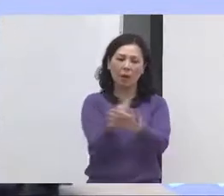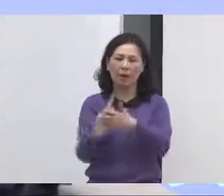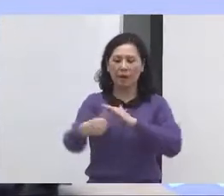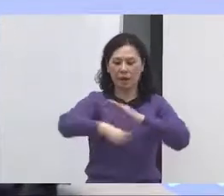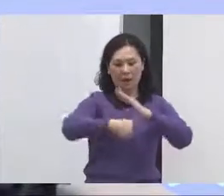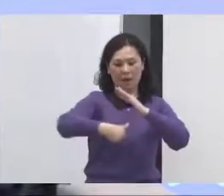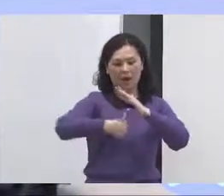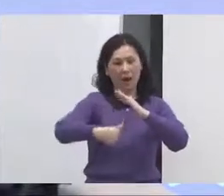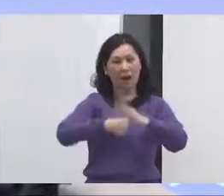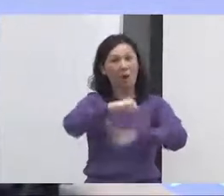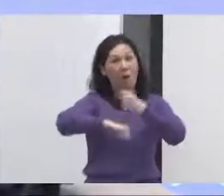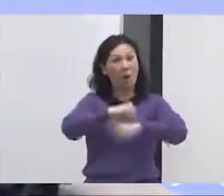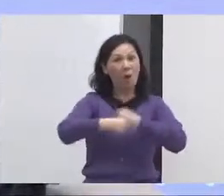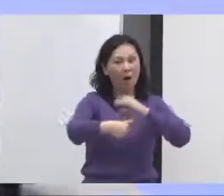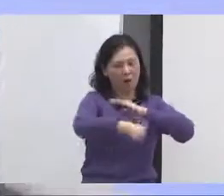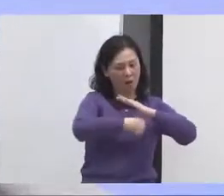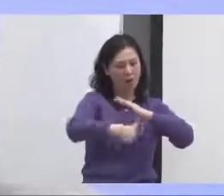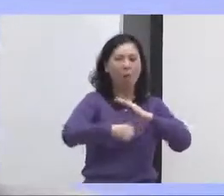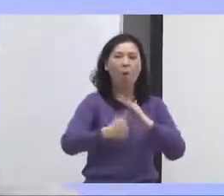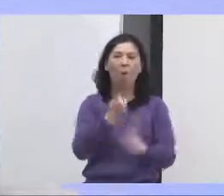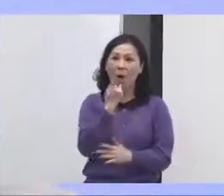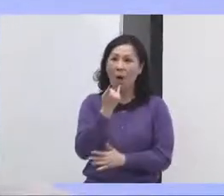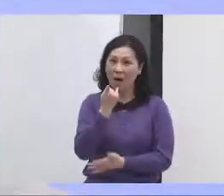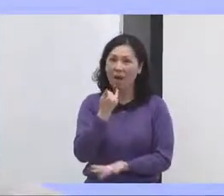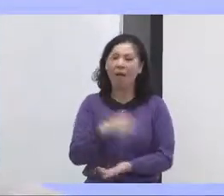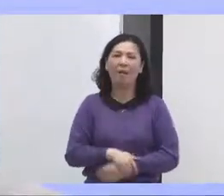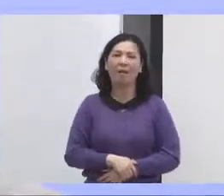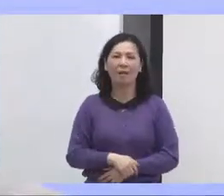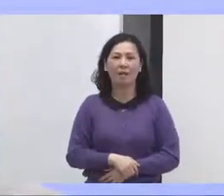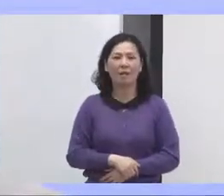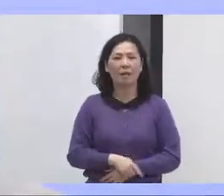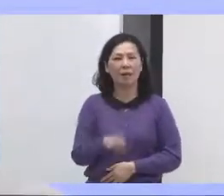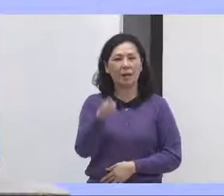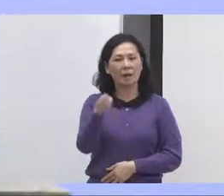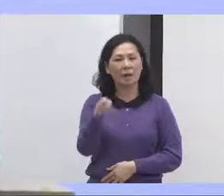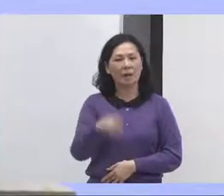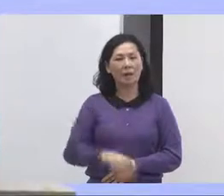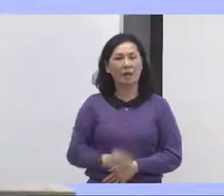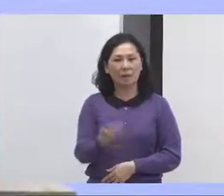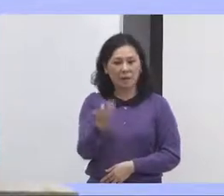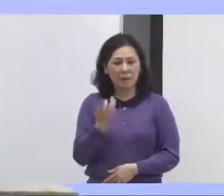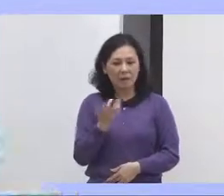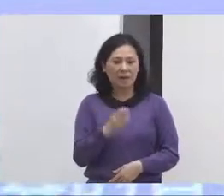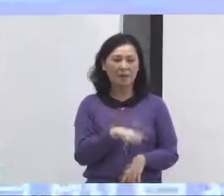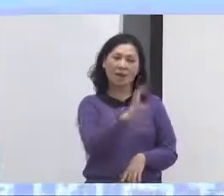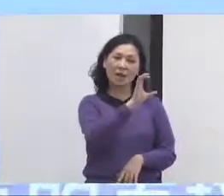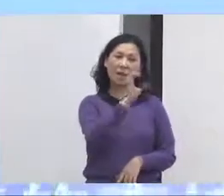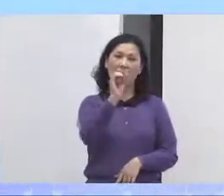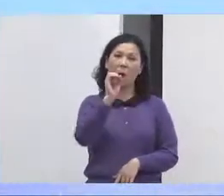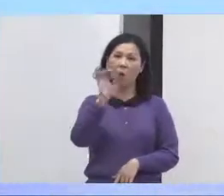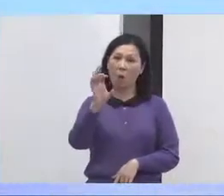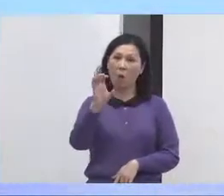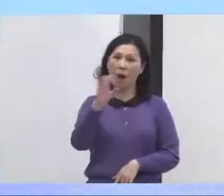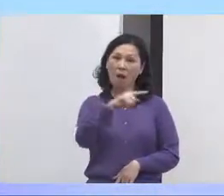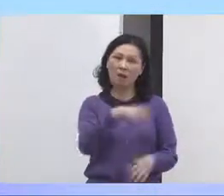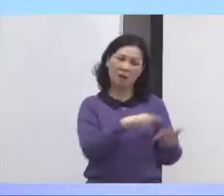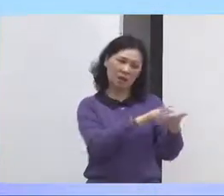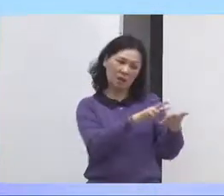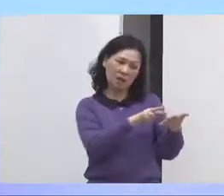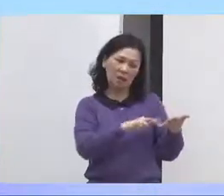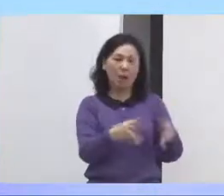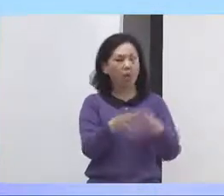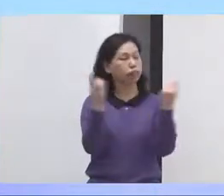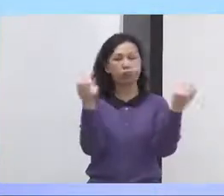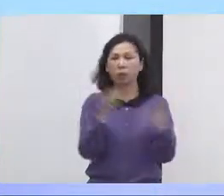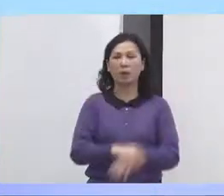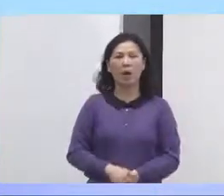动， 对 ，大家都可以参加，就是跟其实你就算你不需要事先阅读 COC， 你也不需要事先阅读宣